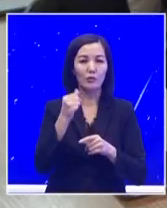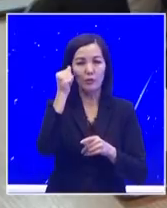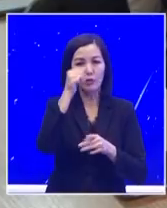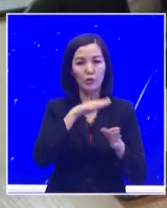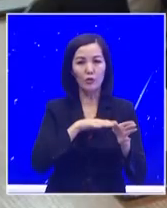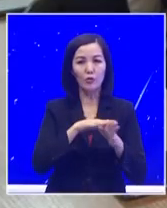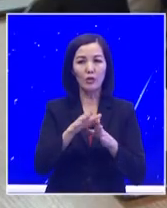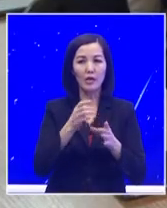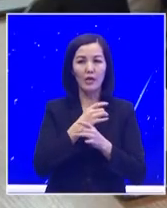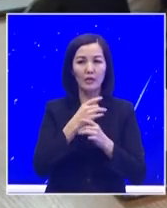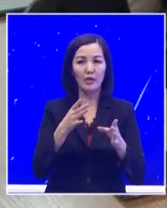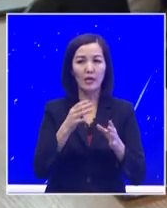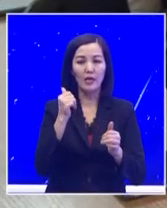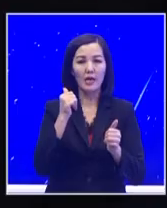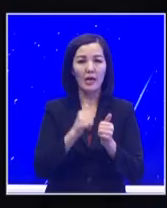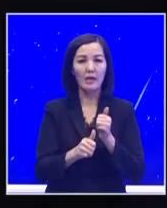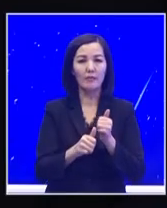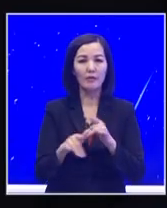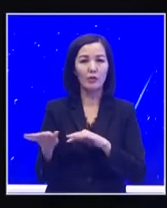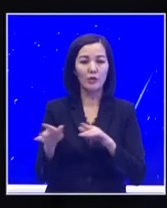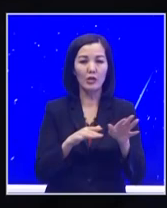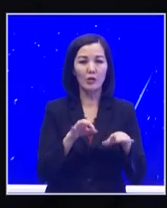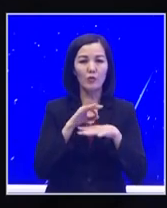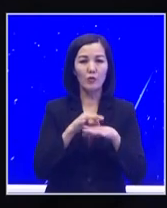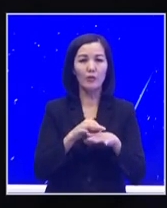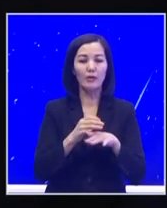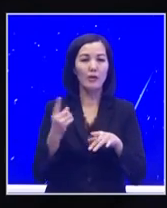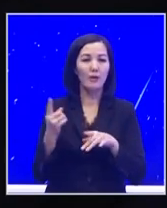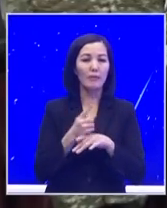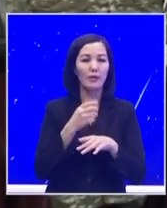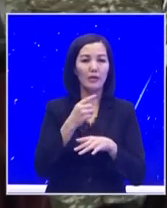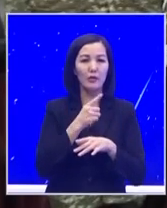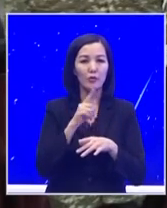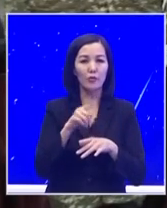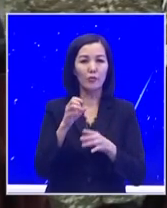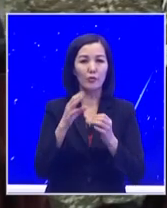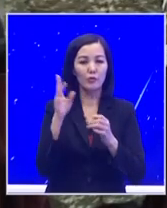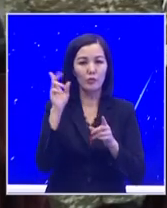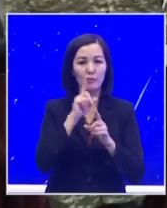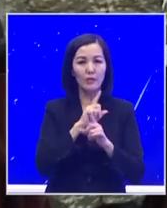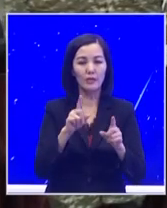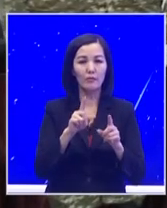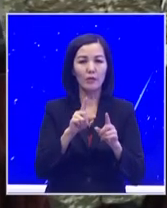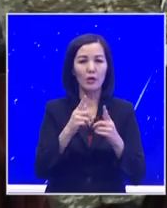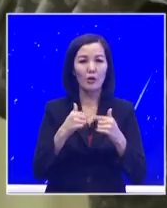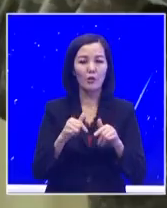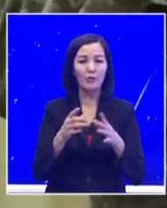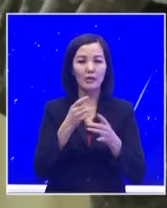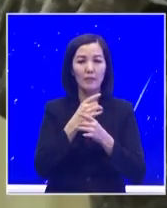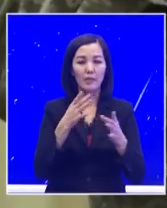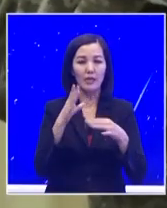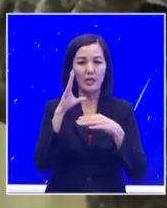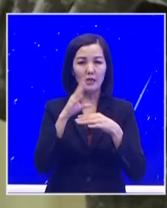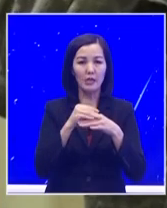күнге орай облыстың әр өңірінде ауқымды шаралар өтіп жатыр. Бірі облыс орталығындағы нөмірі 13-ші орта мектеп оқушылары ұйымдастырған